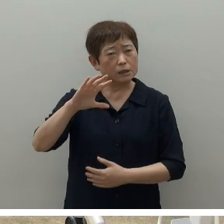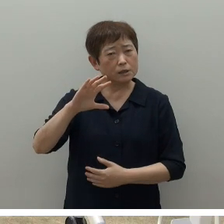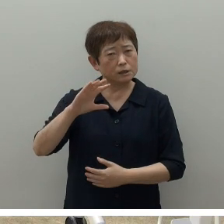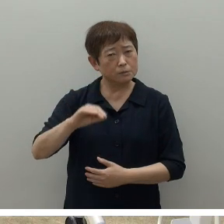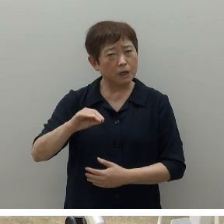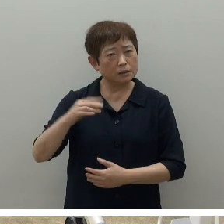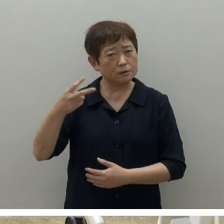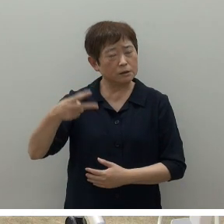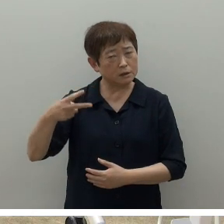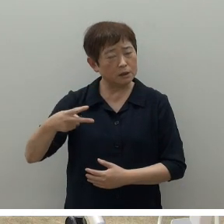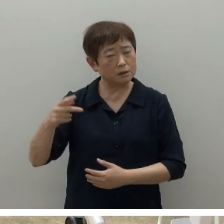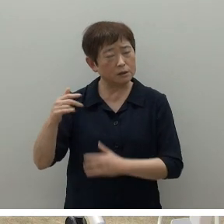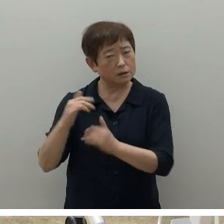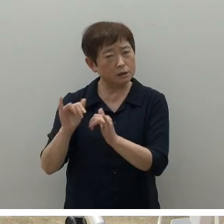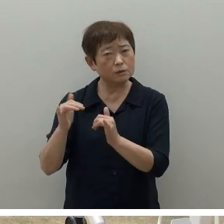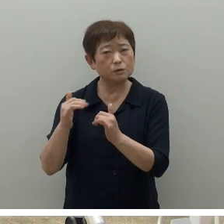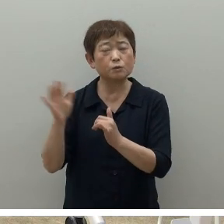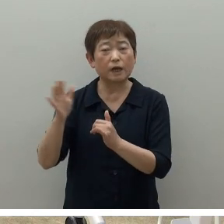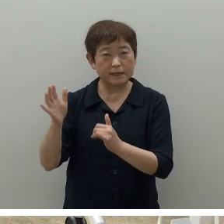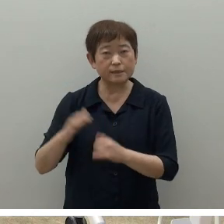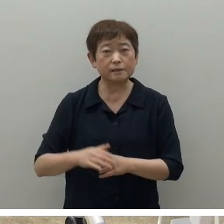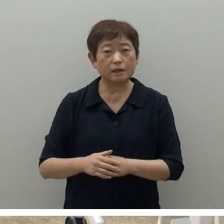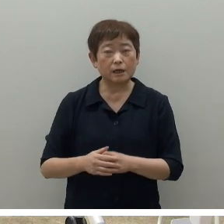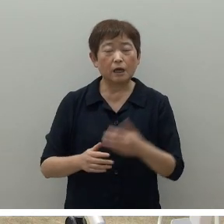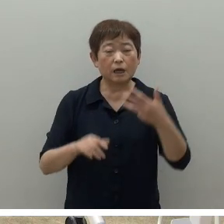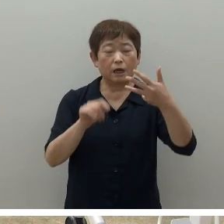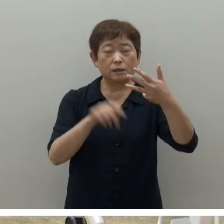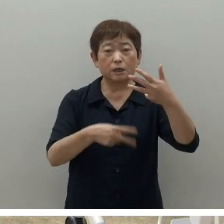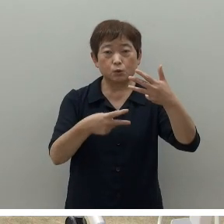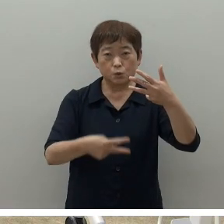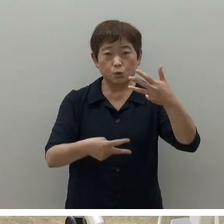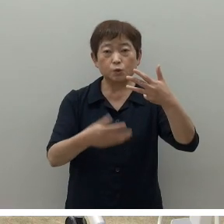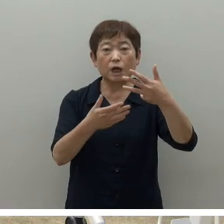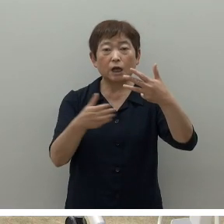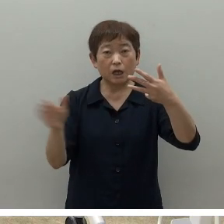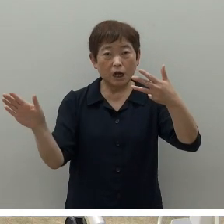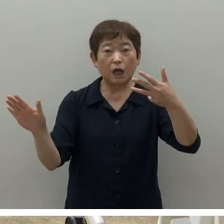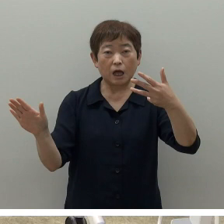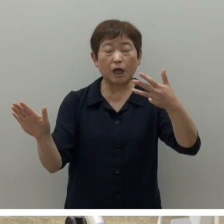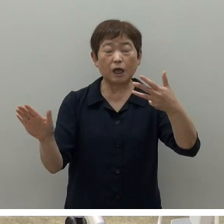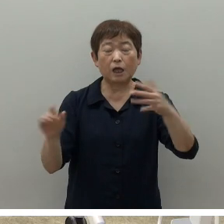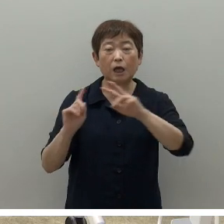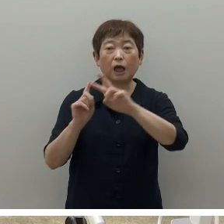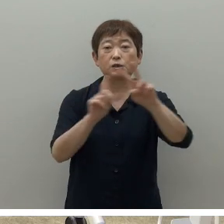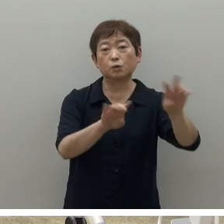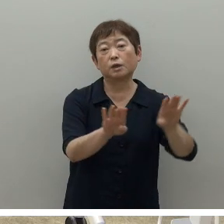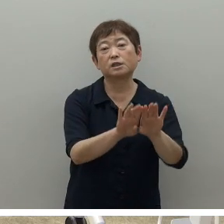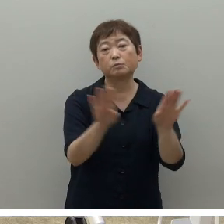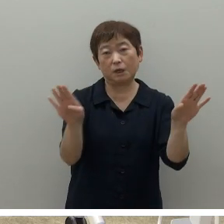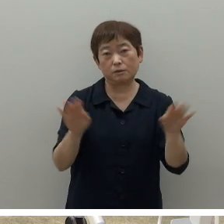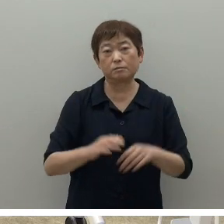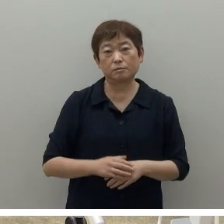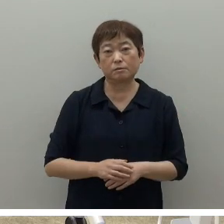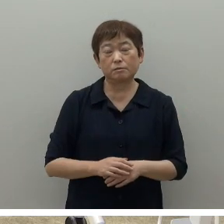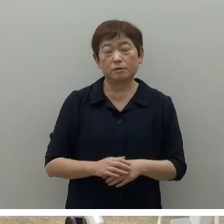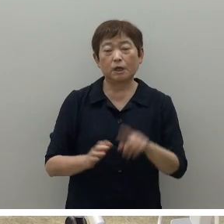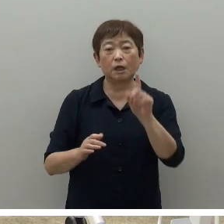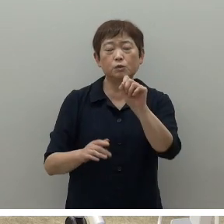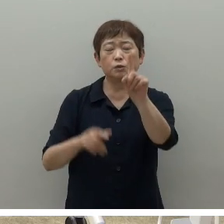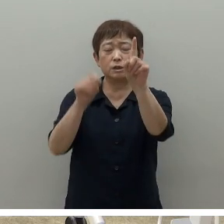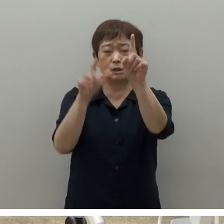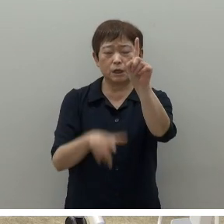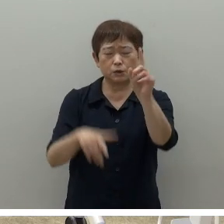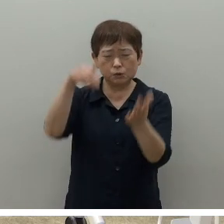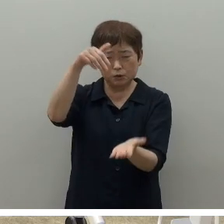定してますが、8月2日からですね、順次発送をするという形の中で、11